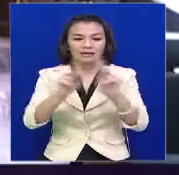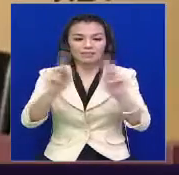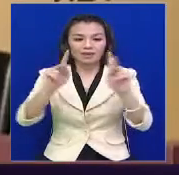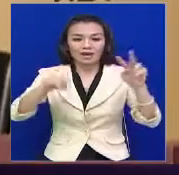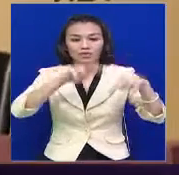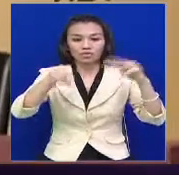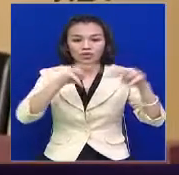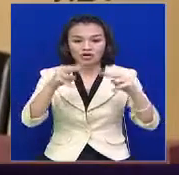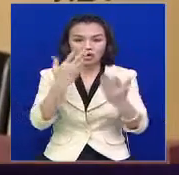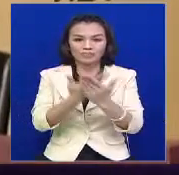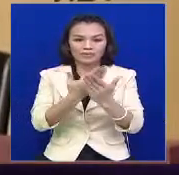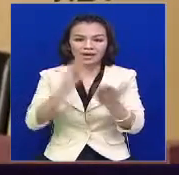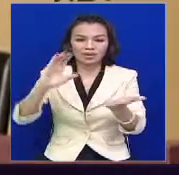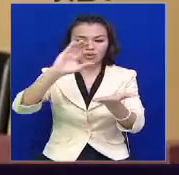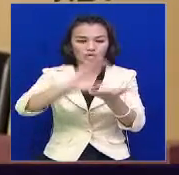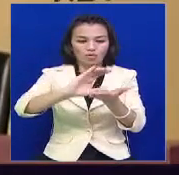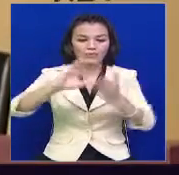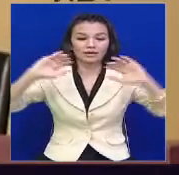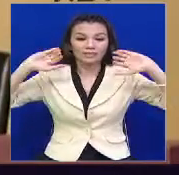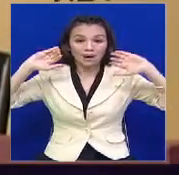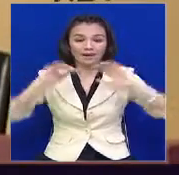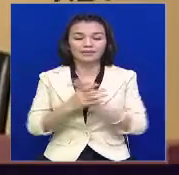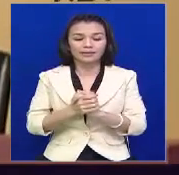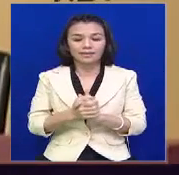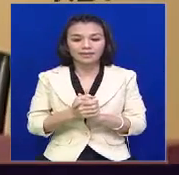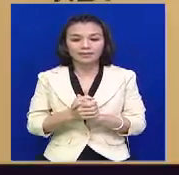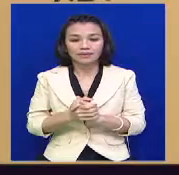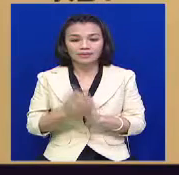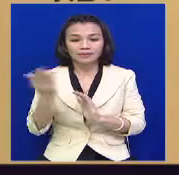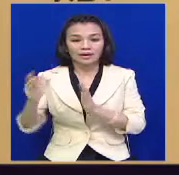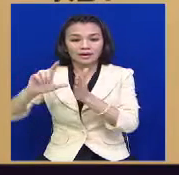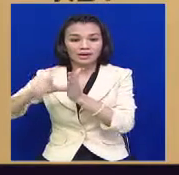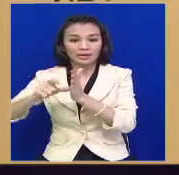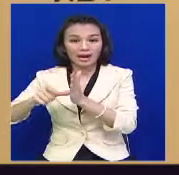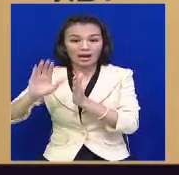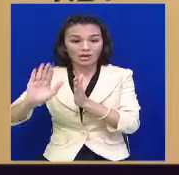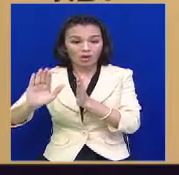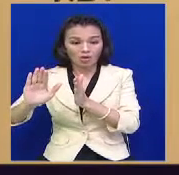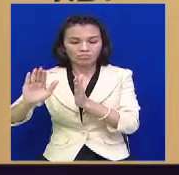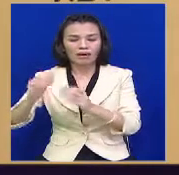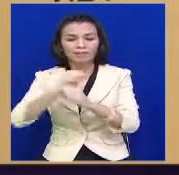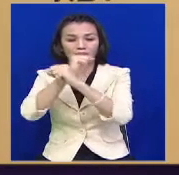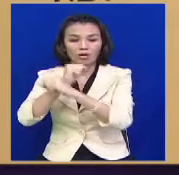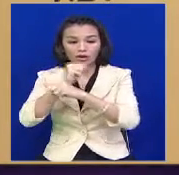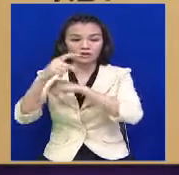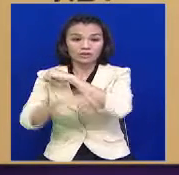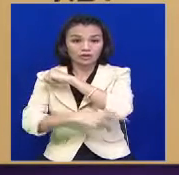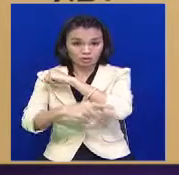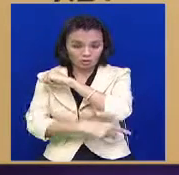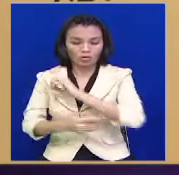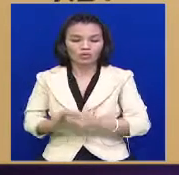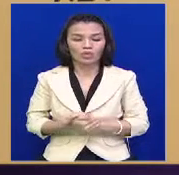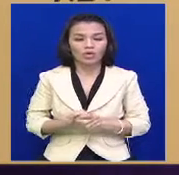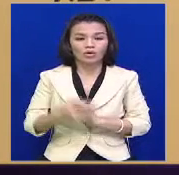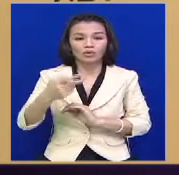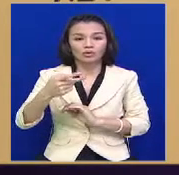สอบการใช้จ่ายงบประมาณภาครัฐและนายประยงค์ปริยาจิตเลขาสำนักงานคณะกรรมการป้องกันและปราบปรามการทุจริตใน